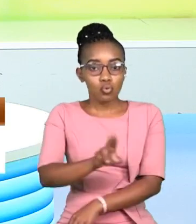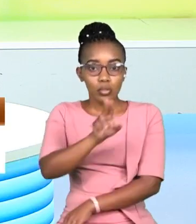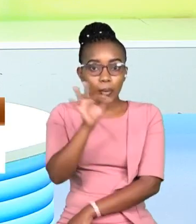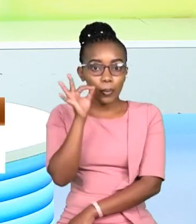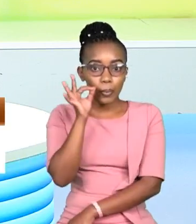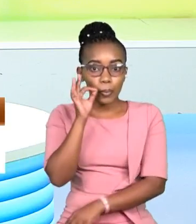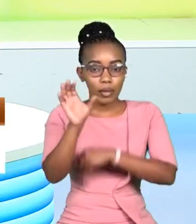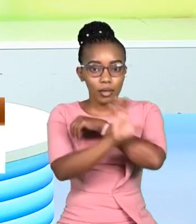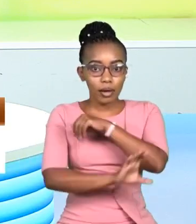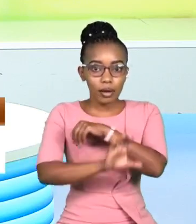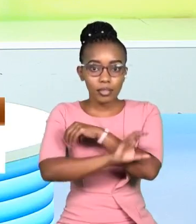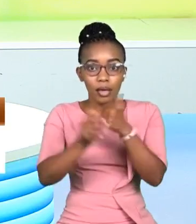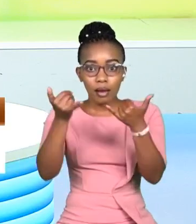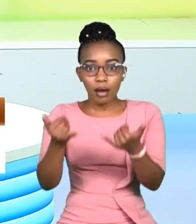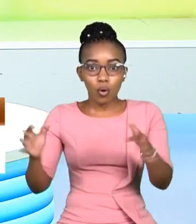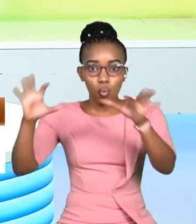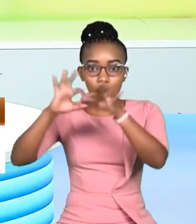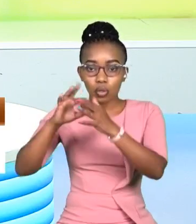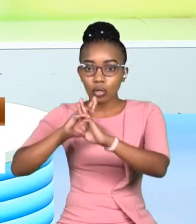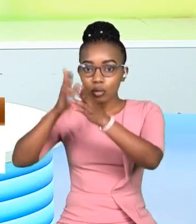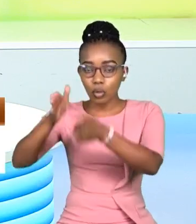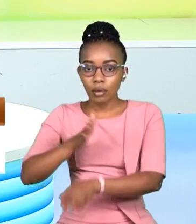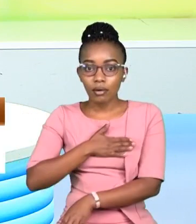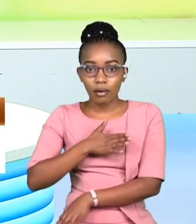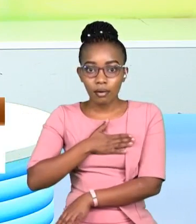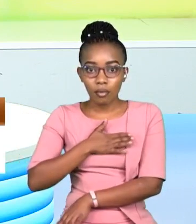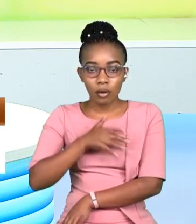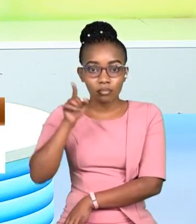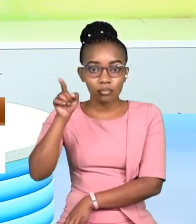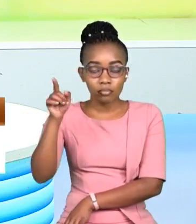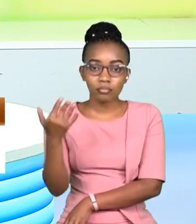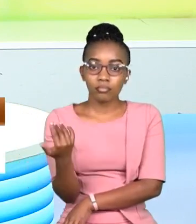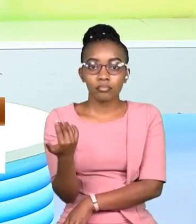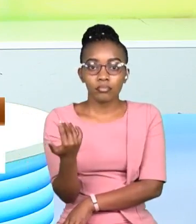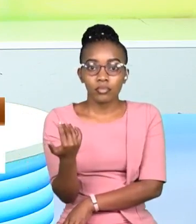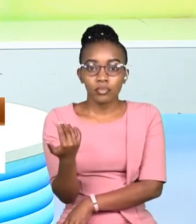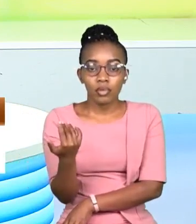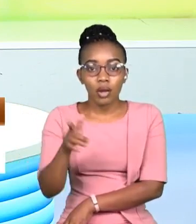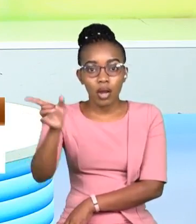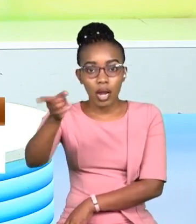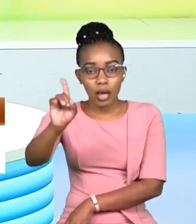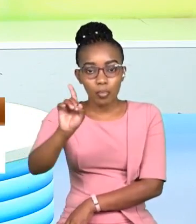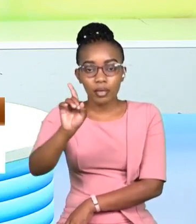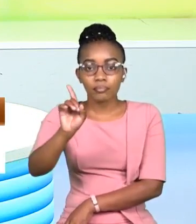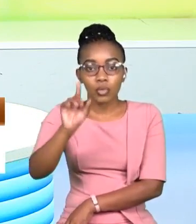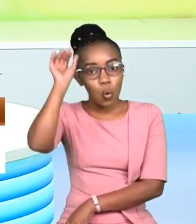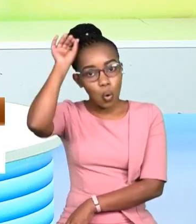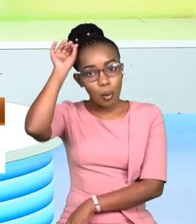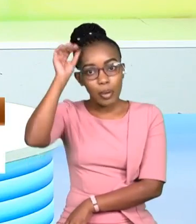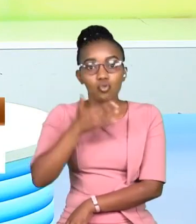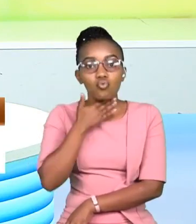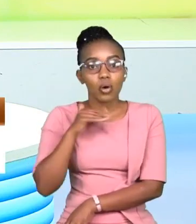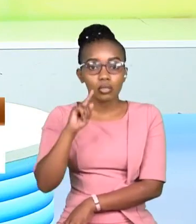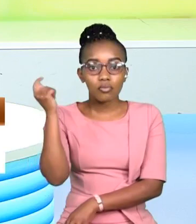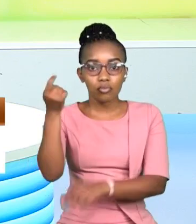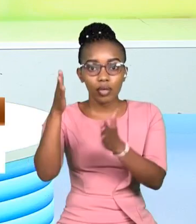nchini. Kwa sasa tujiunge na mwanahabari mwenza Apollo James ambaye yuko katika pita zake mitaani kujaribu kupata maoni ya Wakenya kuhusiana na